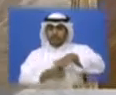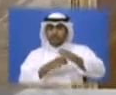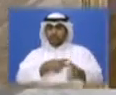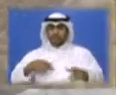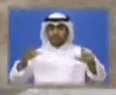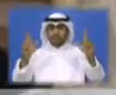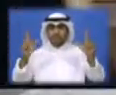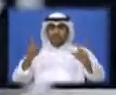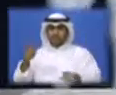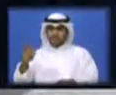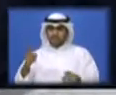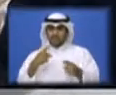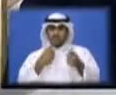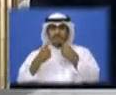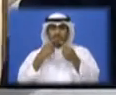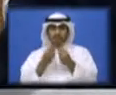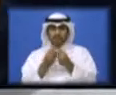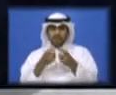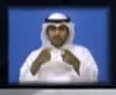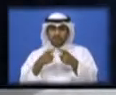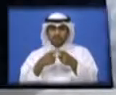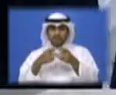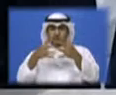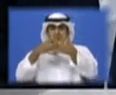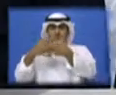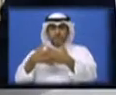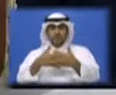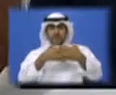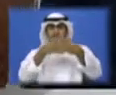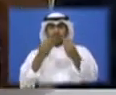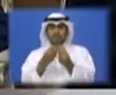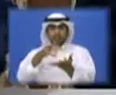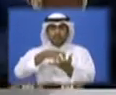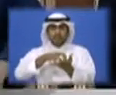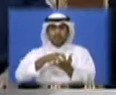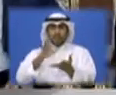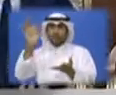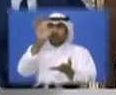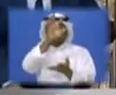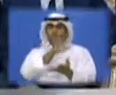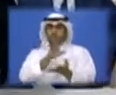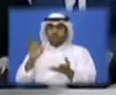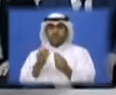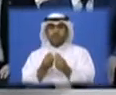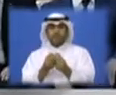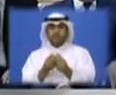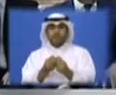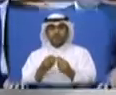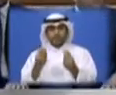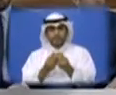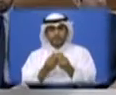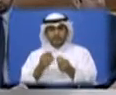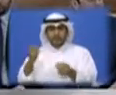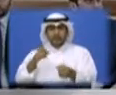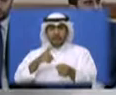الذي عقد بمبادرة من منظمة الأمم المتحدة والمجلس الأوروبي ودعم من جمهورية أذربيجان وبمشاركة من